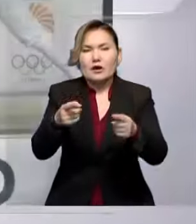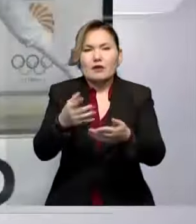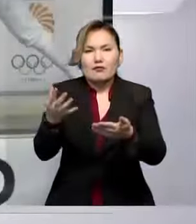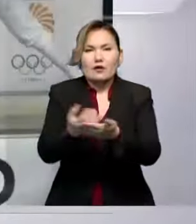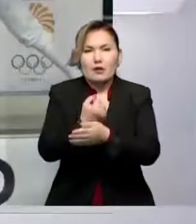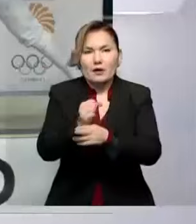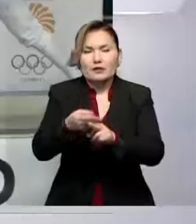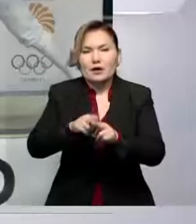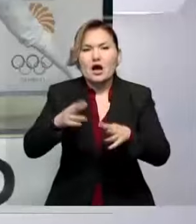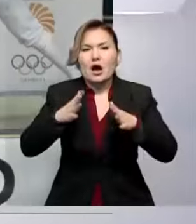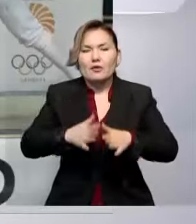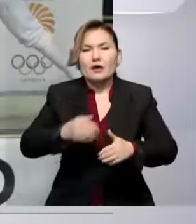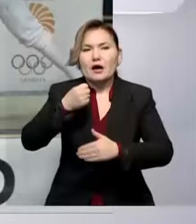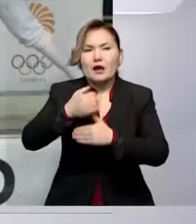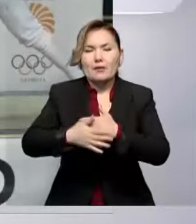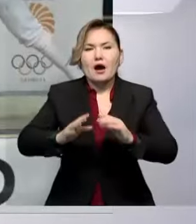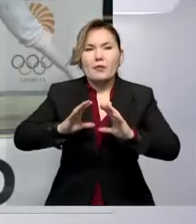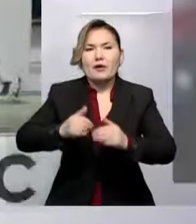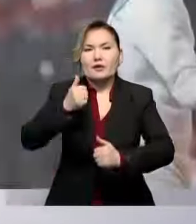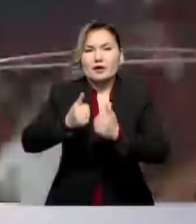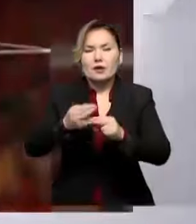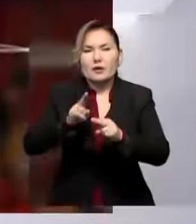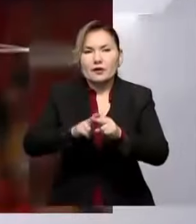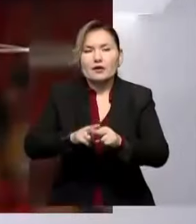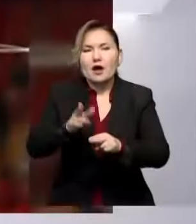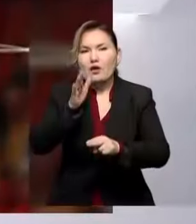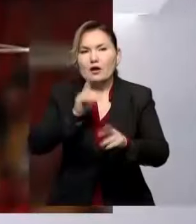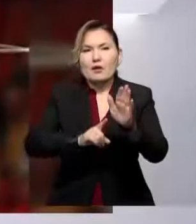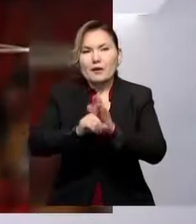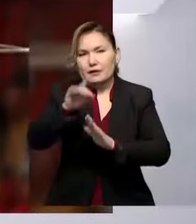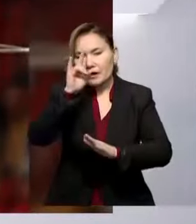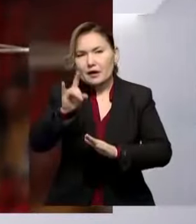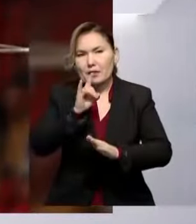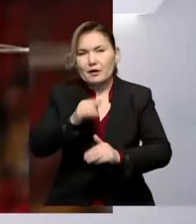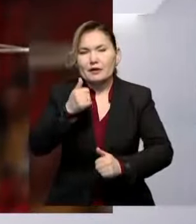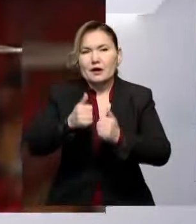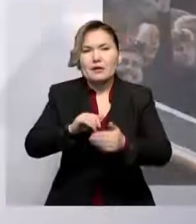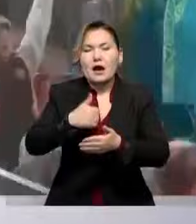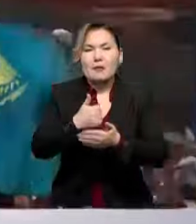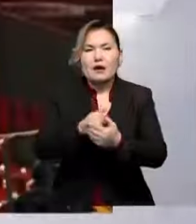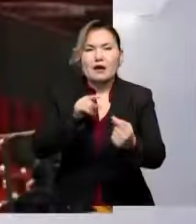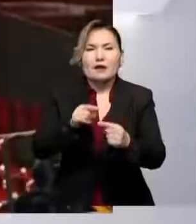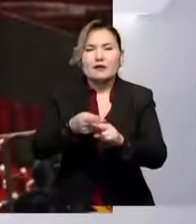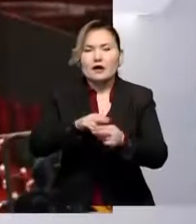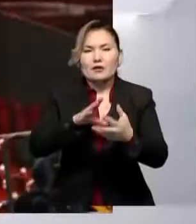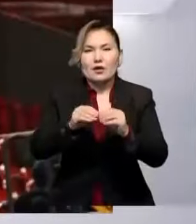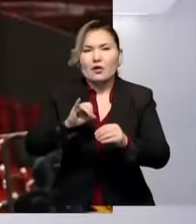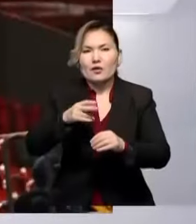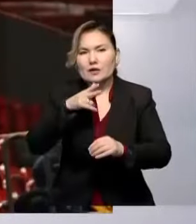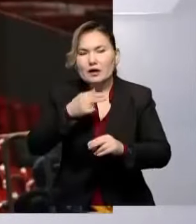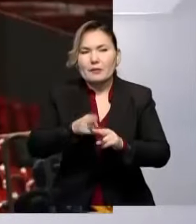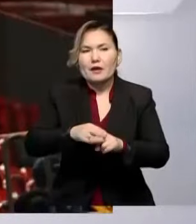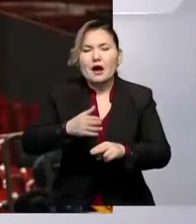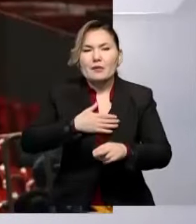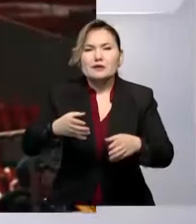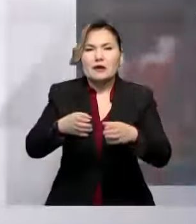алды. Еске салсақ, Грузия астанасында әлем кубогының шешуші кезеңі өтті. Қазақстанның бәсекедегі басты қарсыласы саналған Оңтүстік Корея